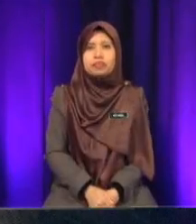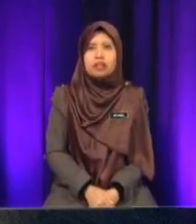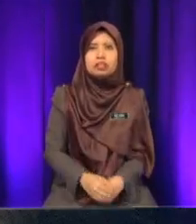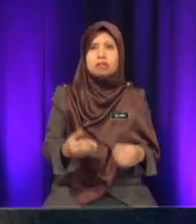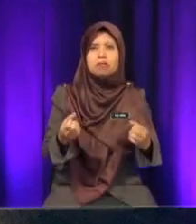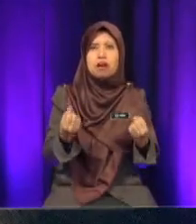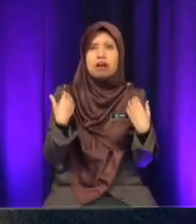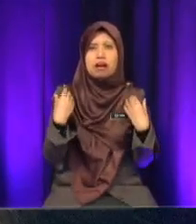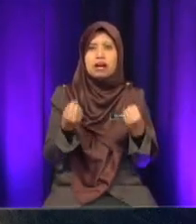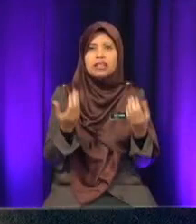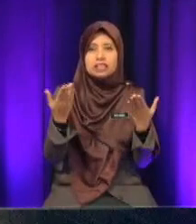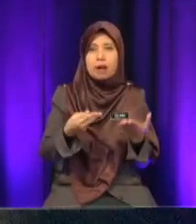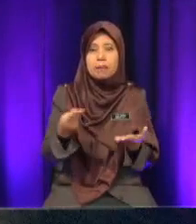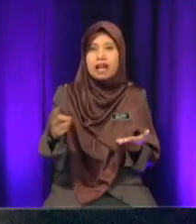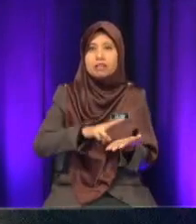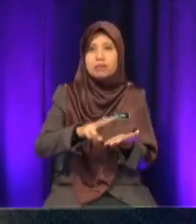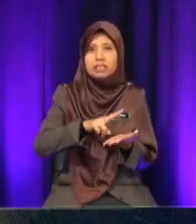penuh dengan bacaan